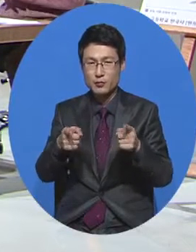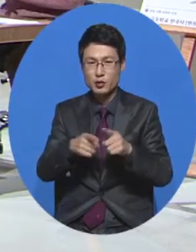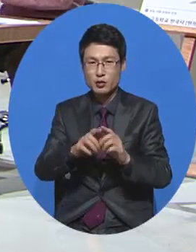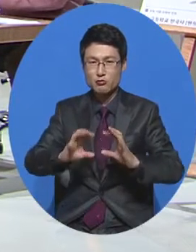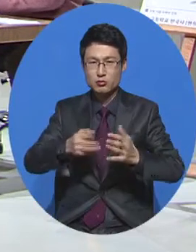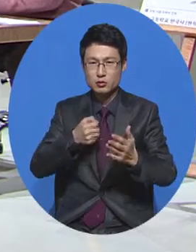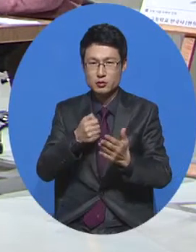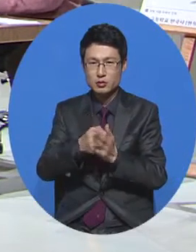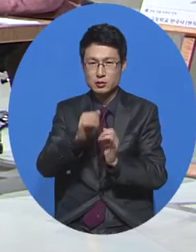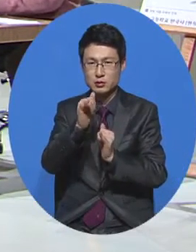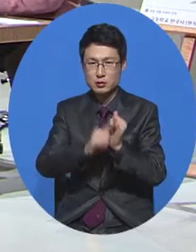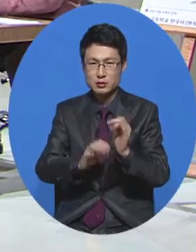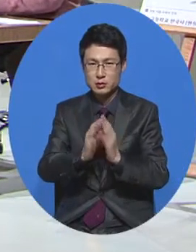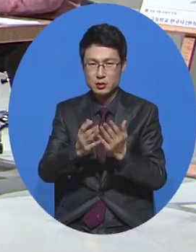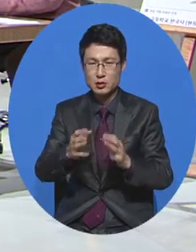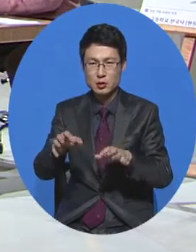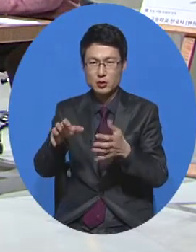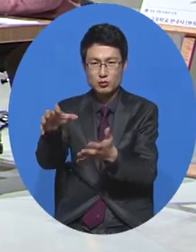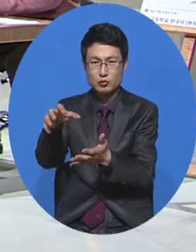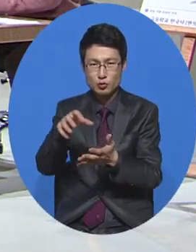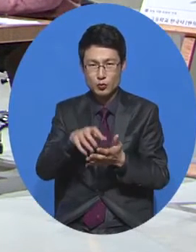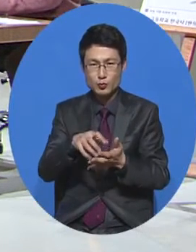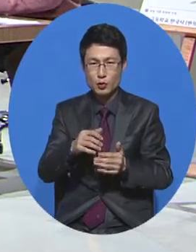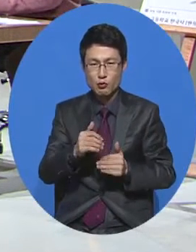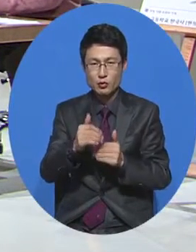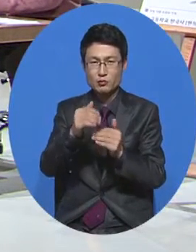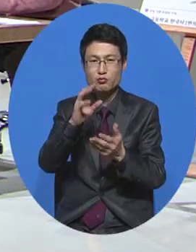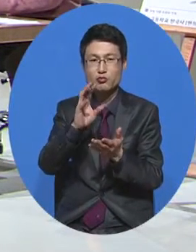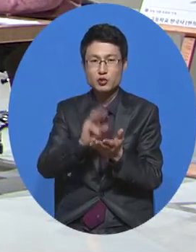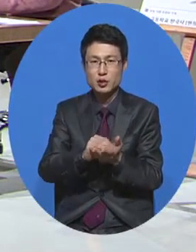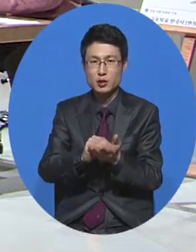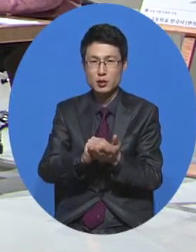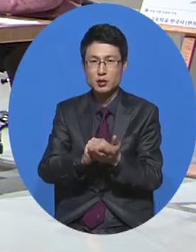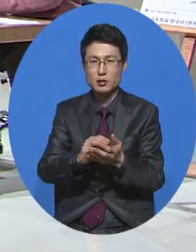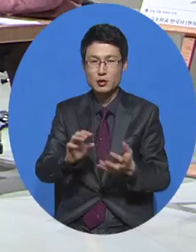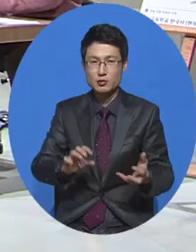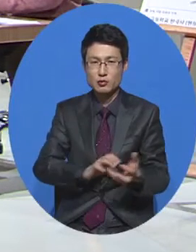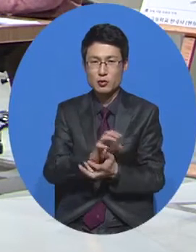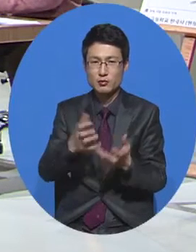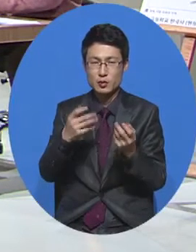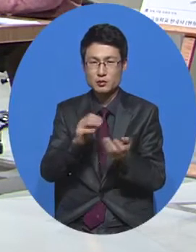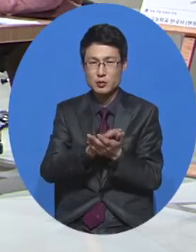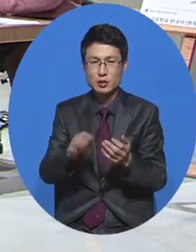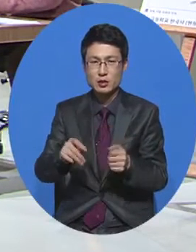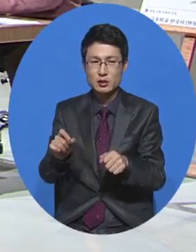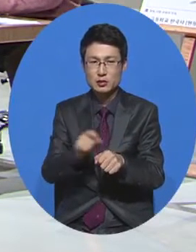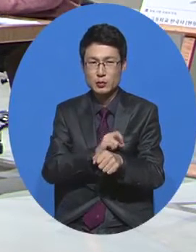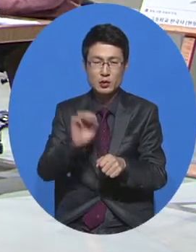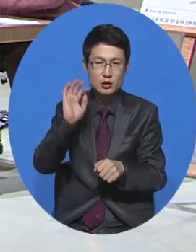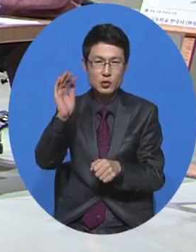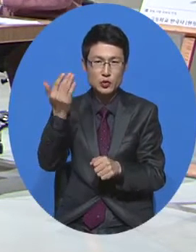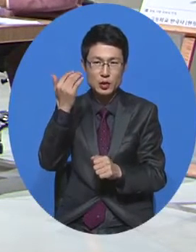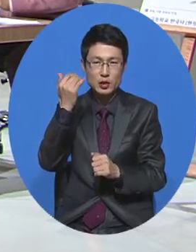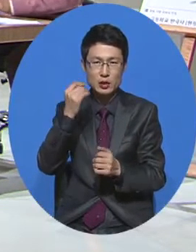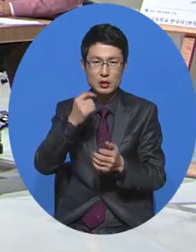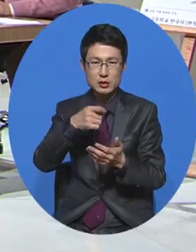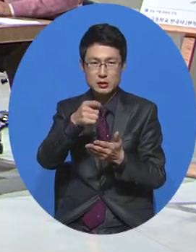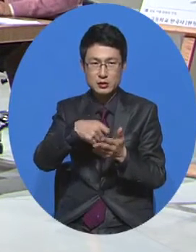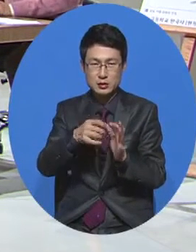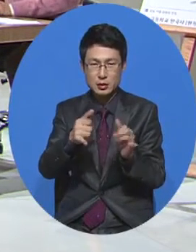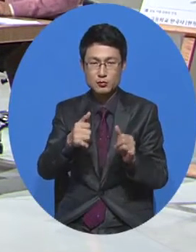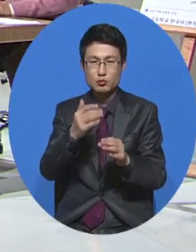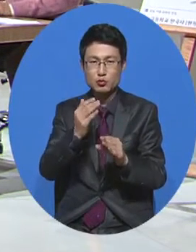역사교과서를 도입하는 과정상의 문제 너도 논란이 적지 않습니다 특히 현대사 부분에 집필자 가운데